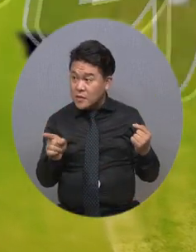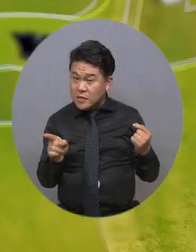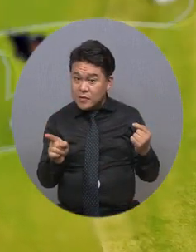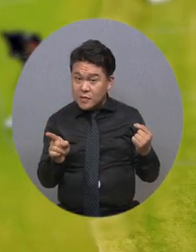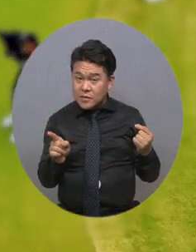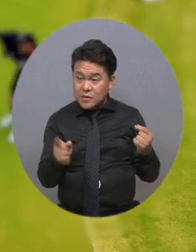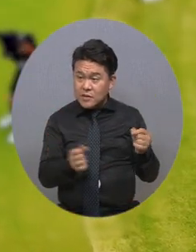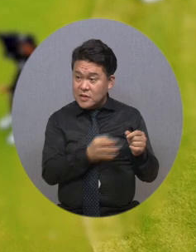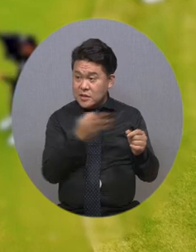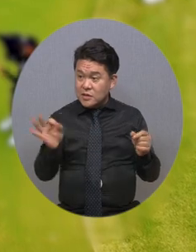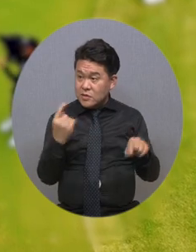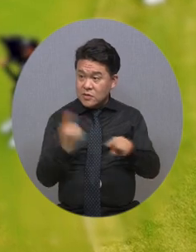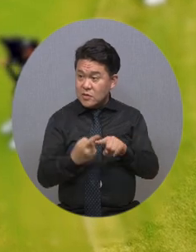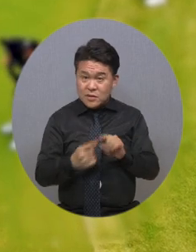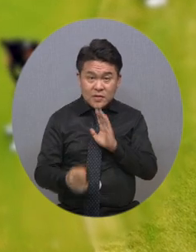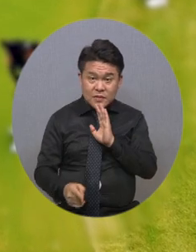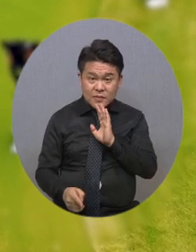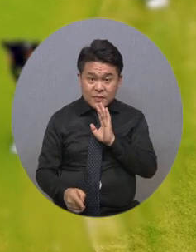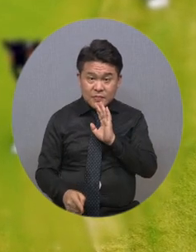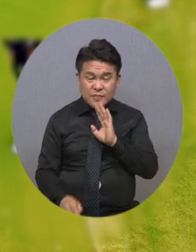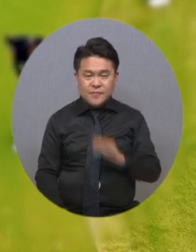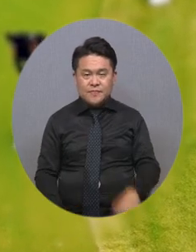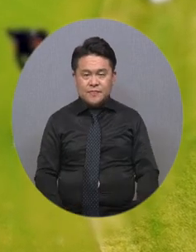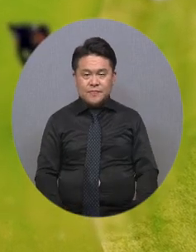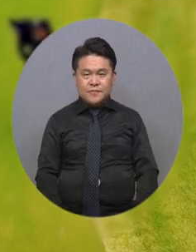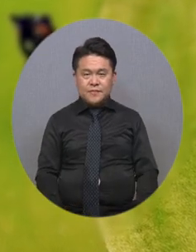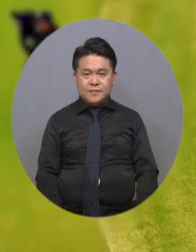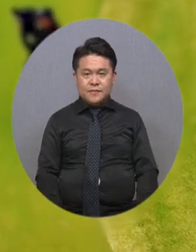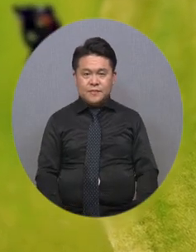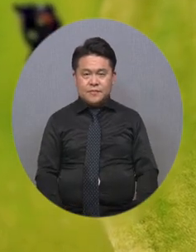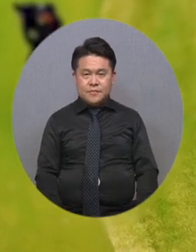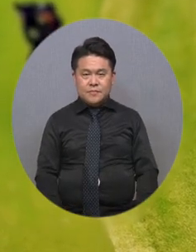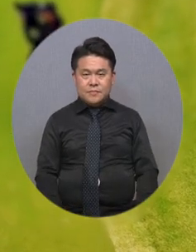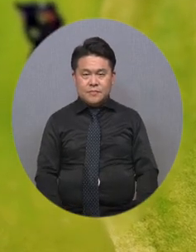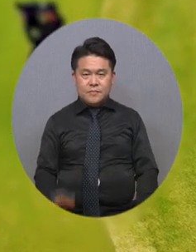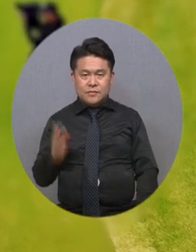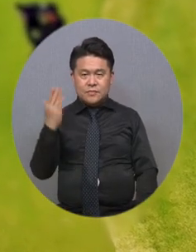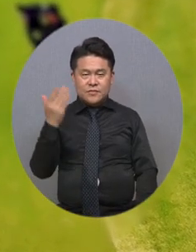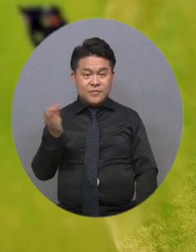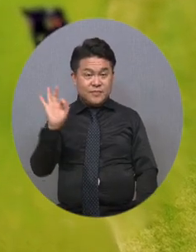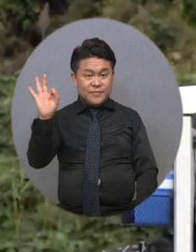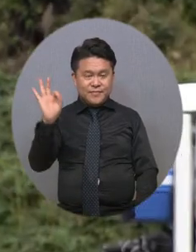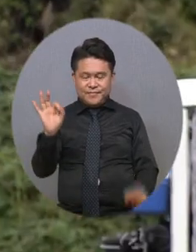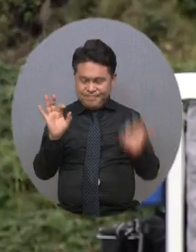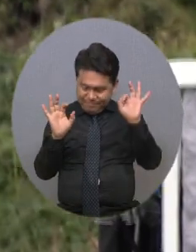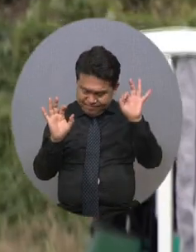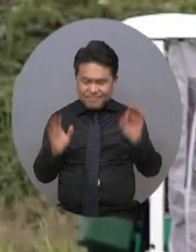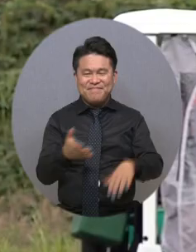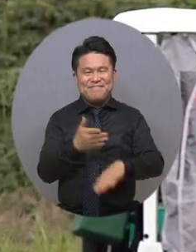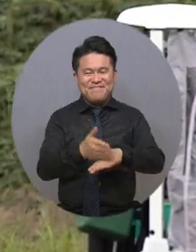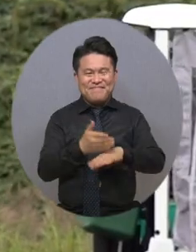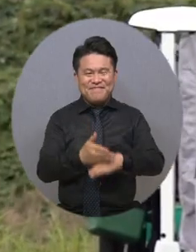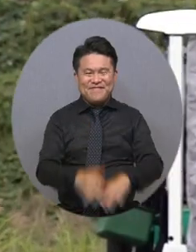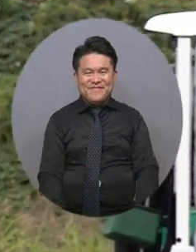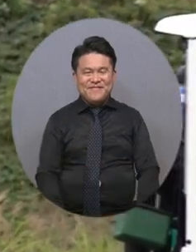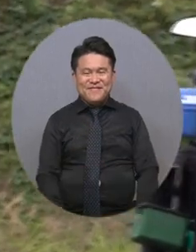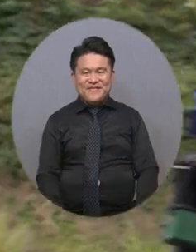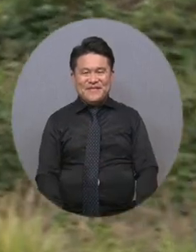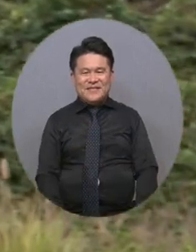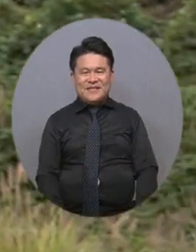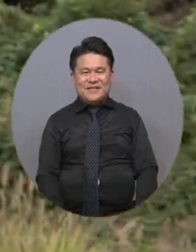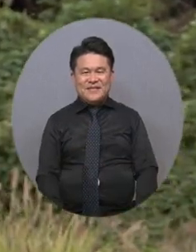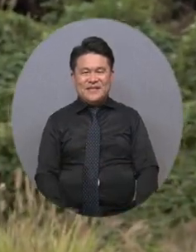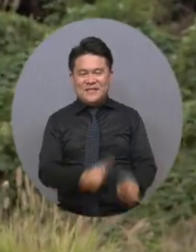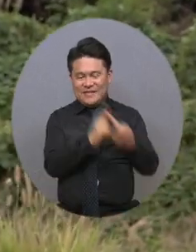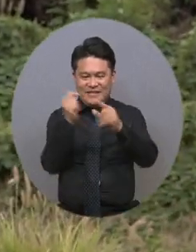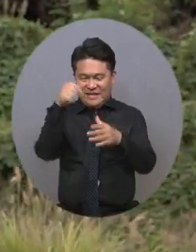진짜요? 그럼요, 이거 네. 돼요. 아, 오케이. 컸다 돼요? 그럼요. 오케이, 오케이. 되잖아요. 오케이. 감사합니다. 아, 미안해. 무조건 넣어야 되는데.